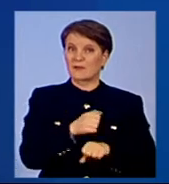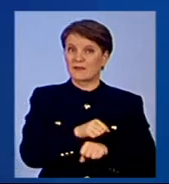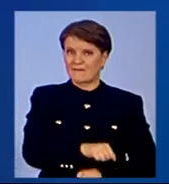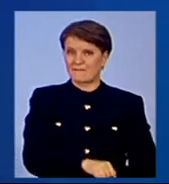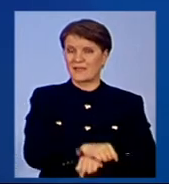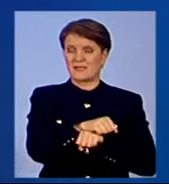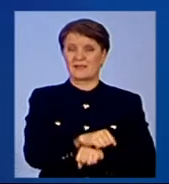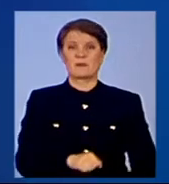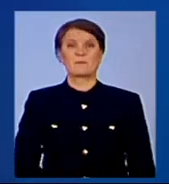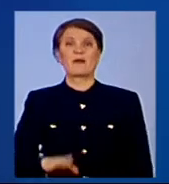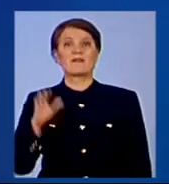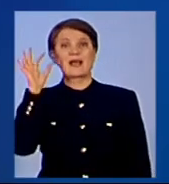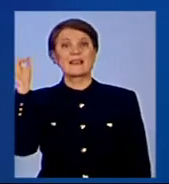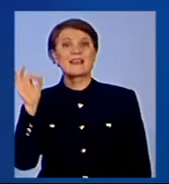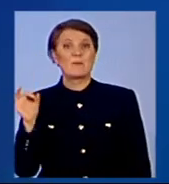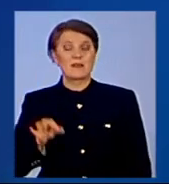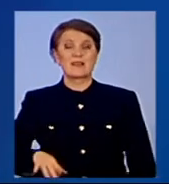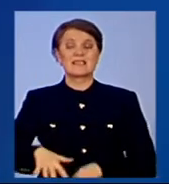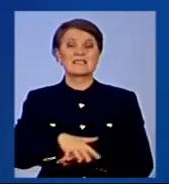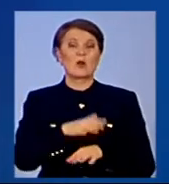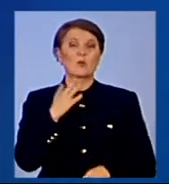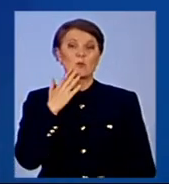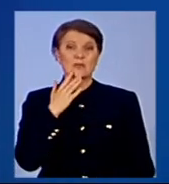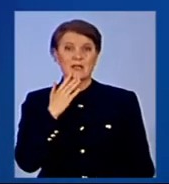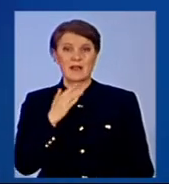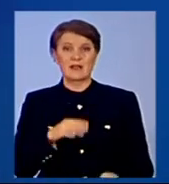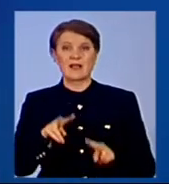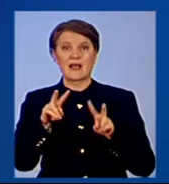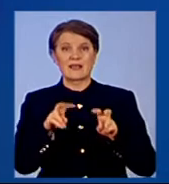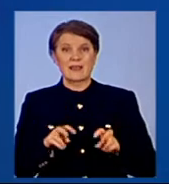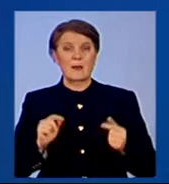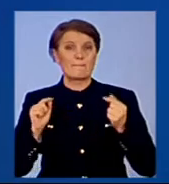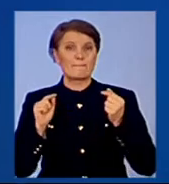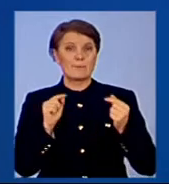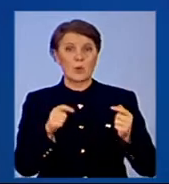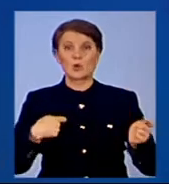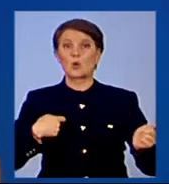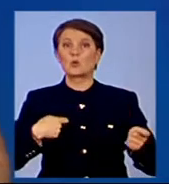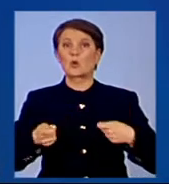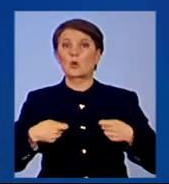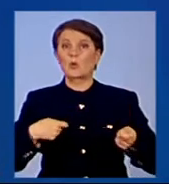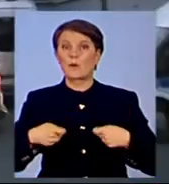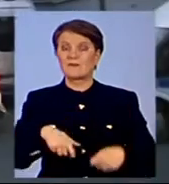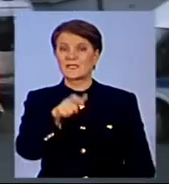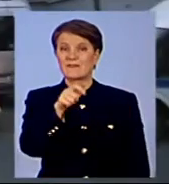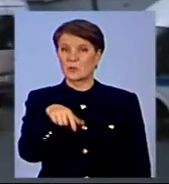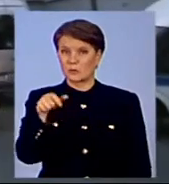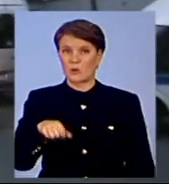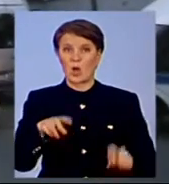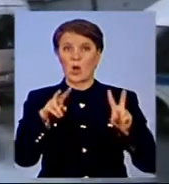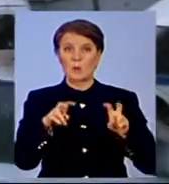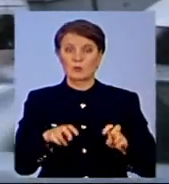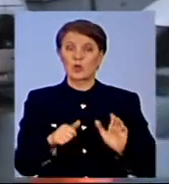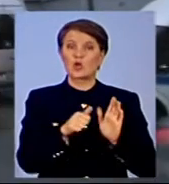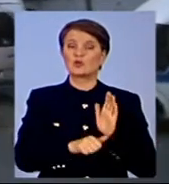У Німеччині поліція проводить загальнонаціональний рейд проти торговців людьми. Як повідомляє Deutsche Welle, правоохоронці обшукали понад 60 квартир